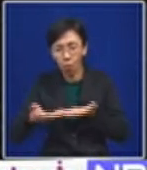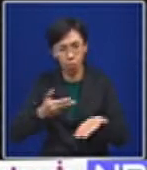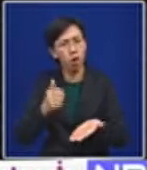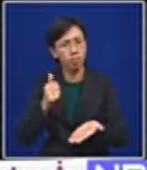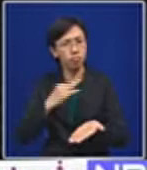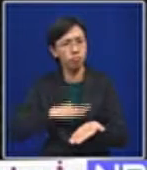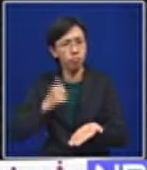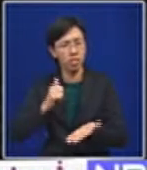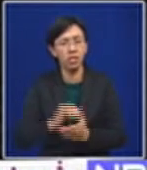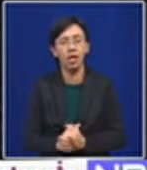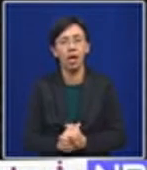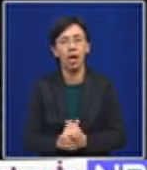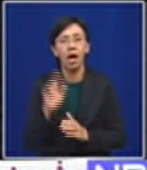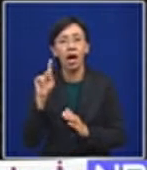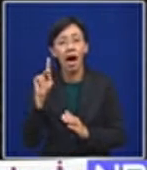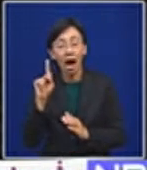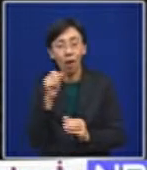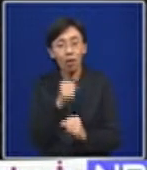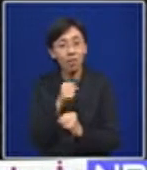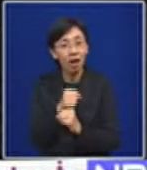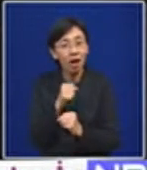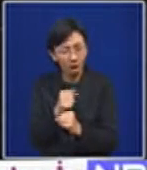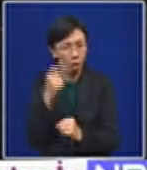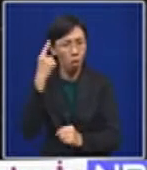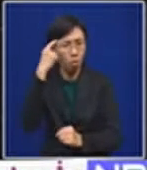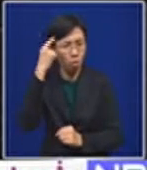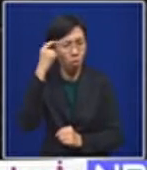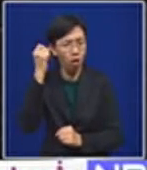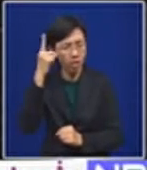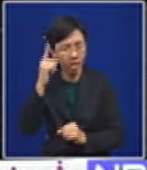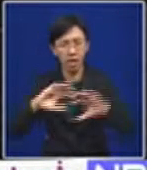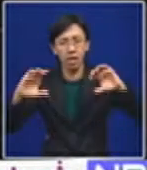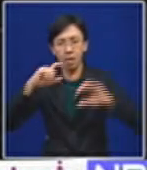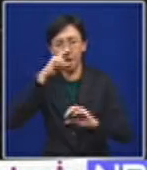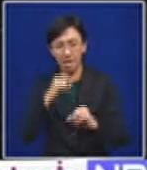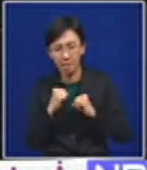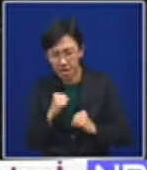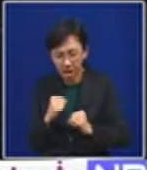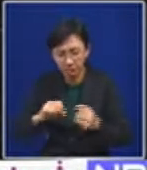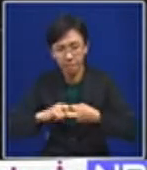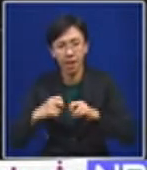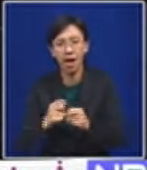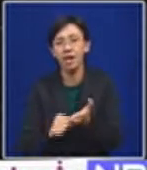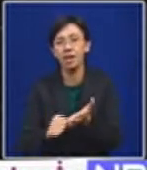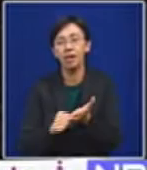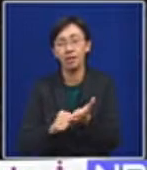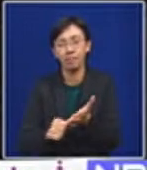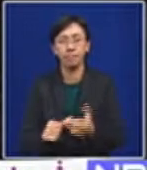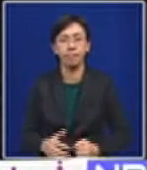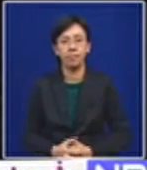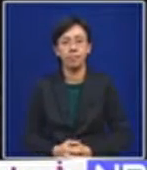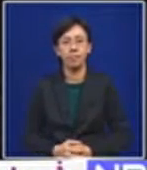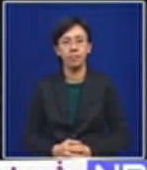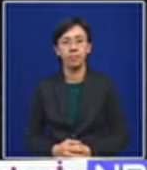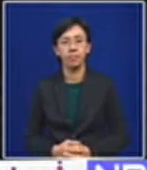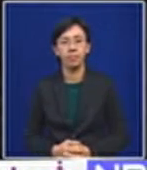และเขาก็เข้าใจมากขึ้นถึงความมุ่งมั่นของรัฐบาลไทยที่จะแก้ไขปัญหาเรื่องนี้นะครับ